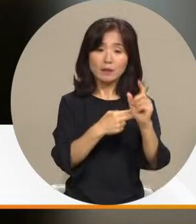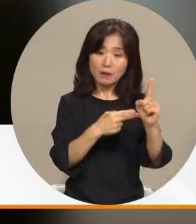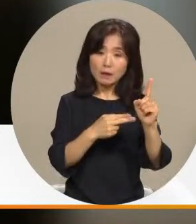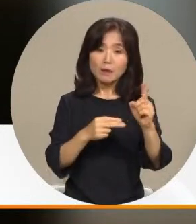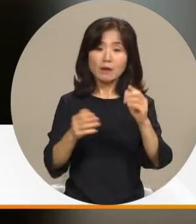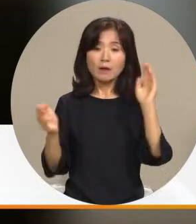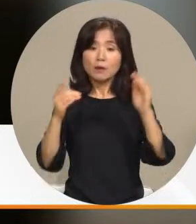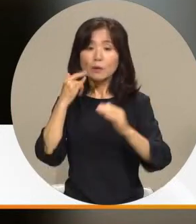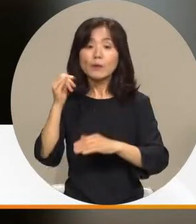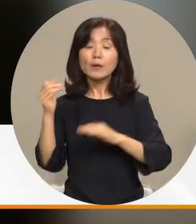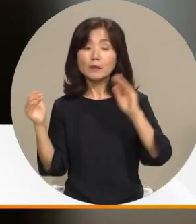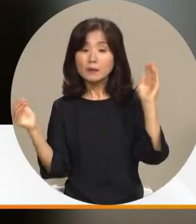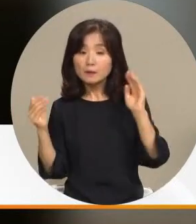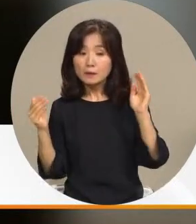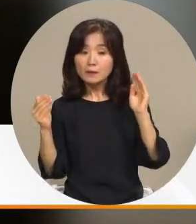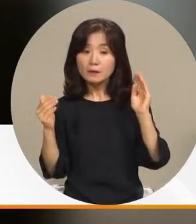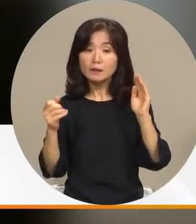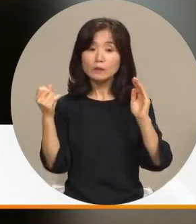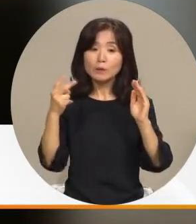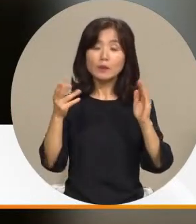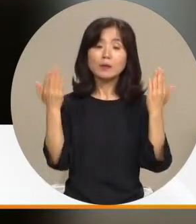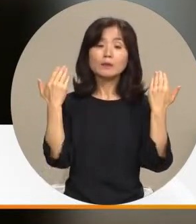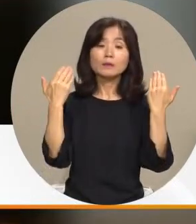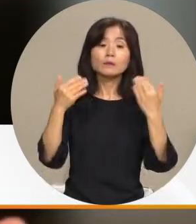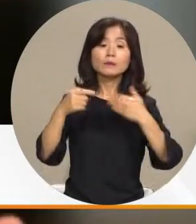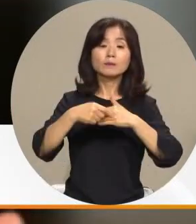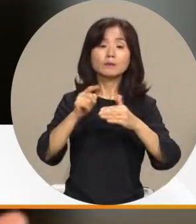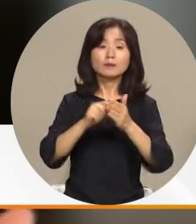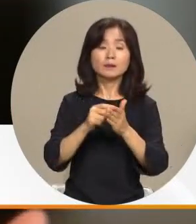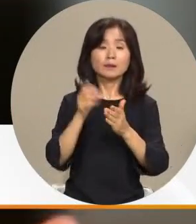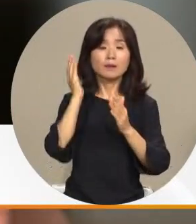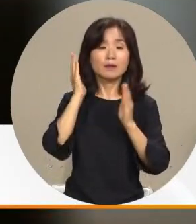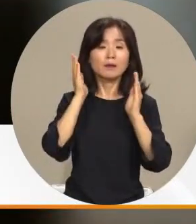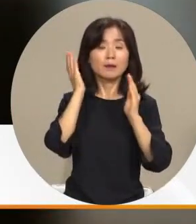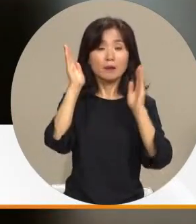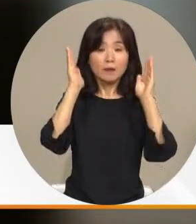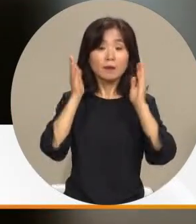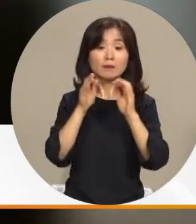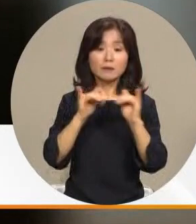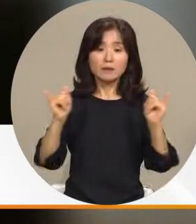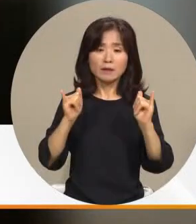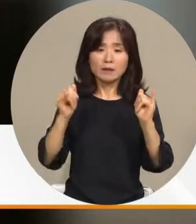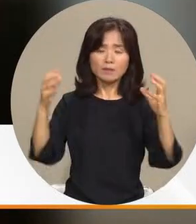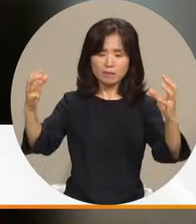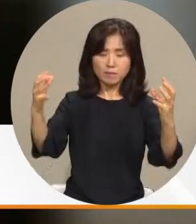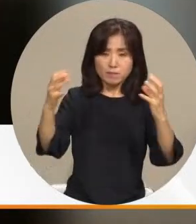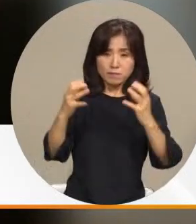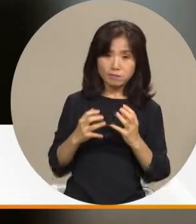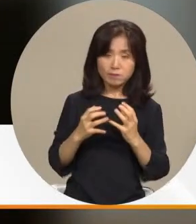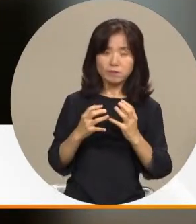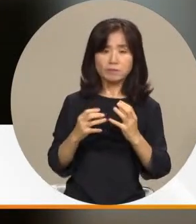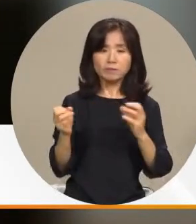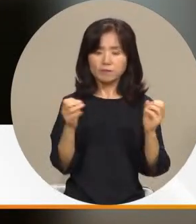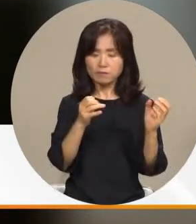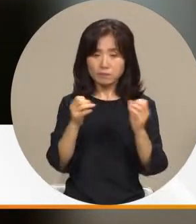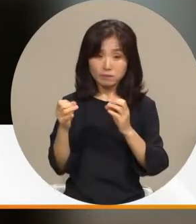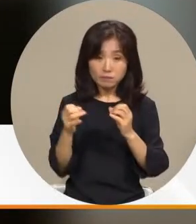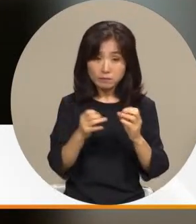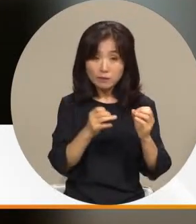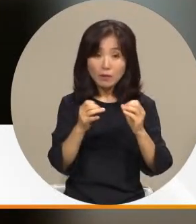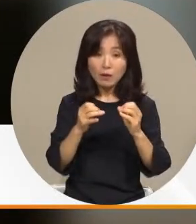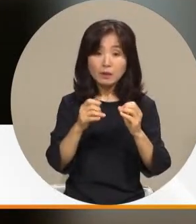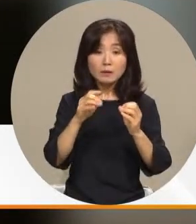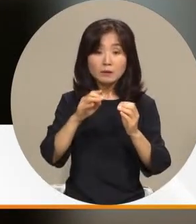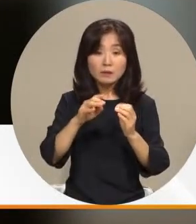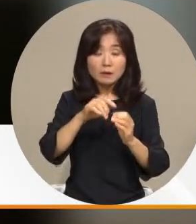학부모 학생 그 다음에 학교 심리학자 요런 분들을 무조건 초청을 해서 포함을 해서 미팅을 열고 거기에서